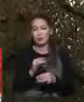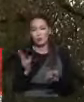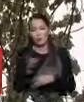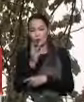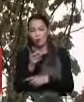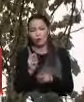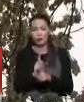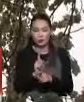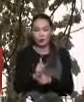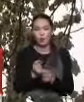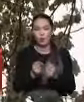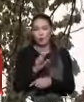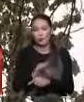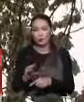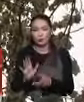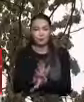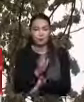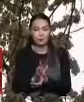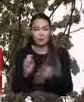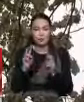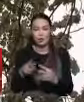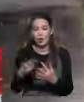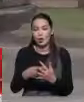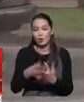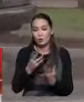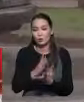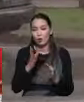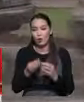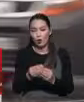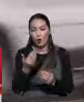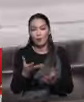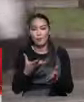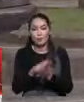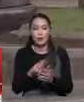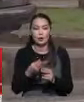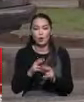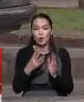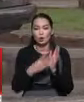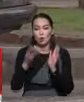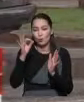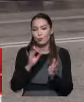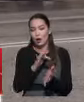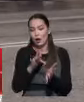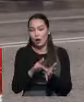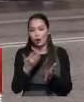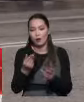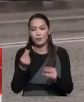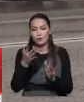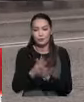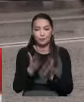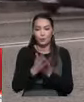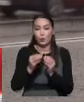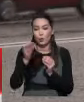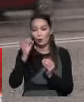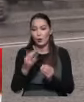көліктері тұраққа ақы төлемейді. Оларға жеңілдік қарастырылған. Жалпы ақылы тұрақтан түскен қаржының 90% қалалық бюджетке құйылады. Ал қалған